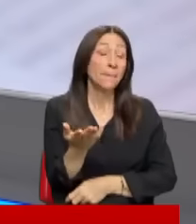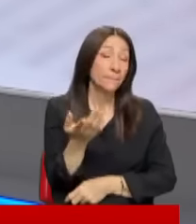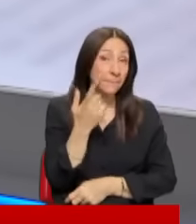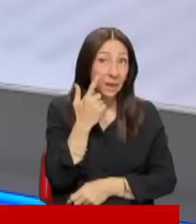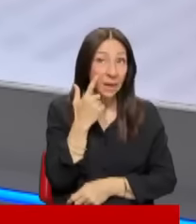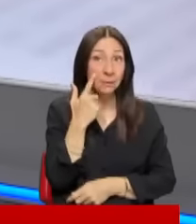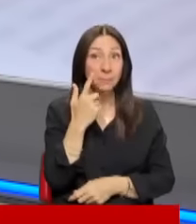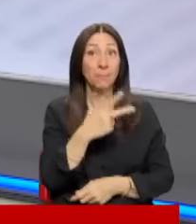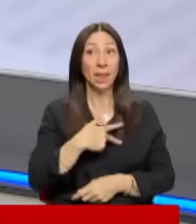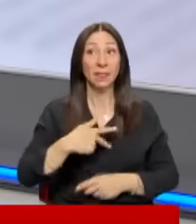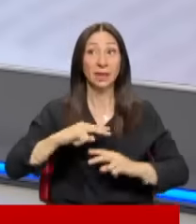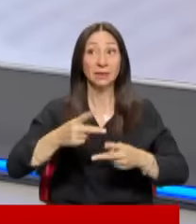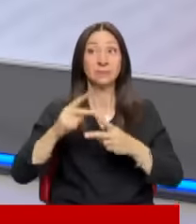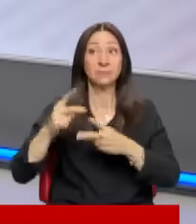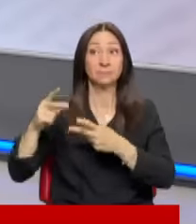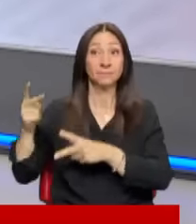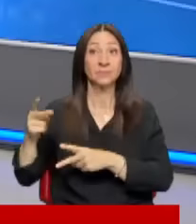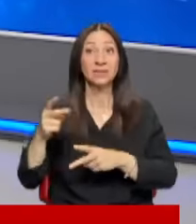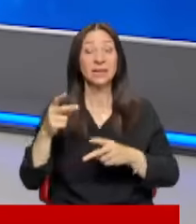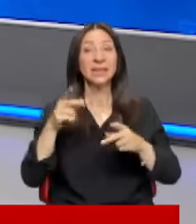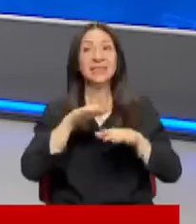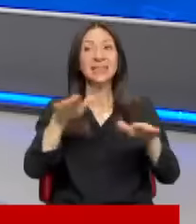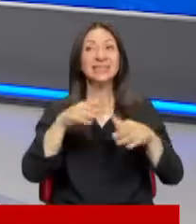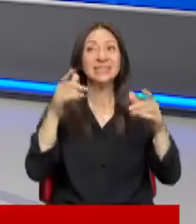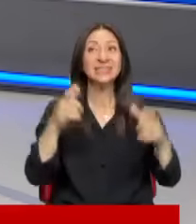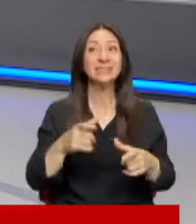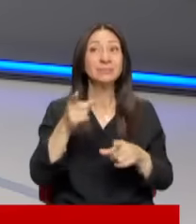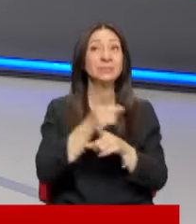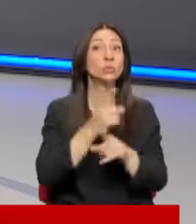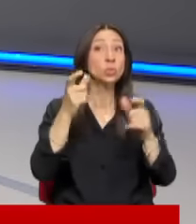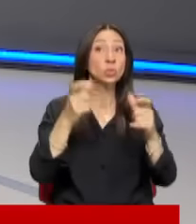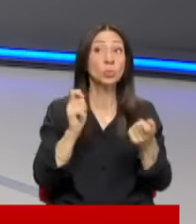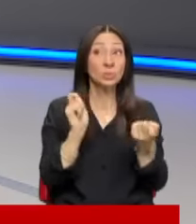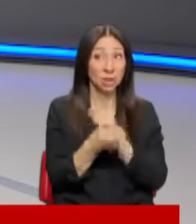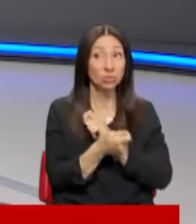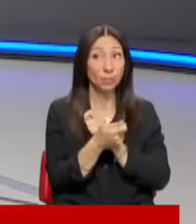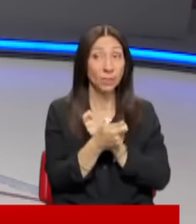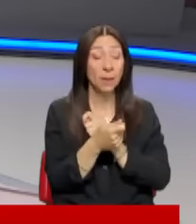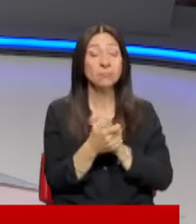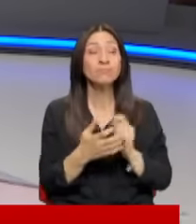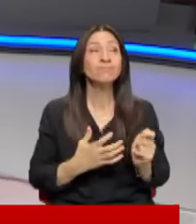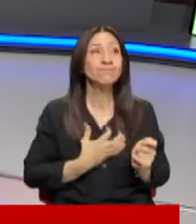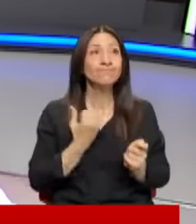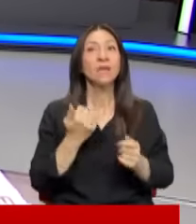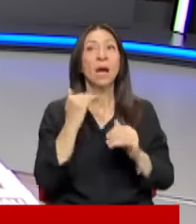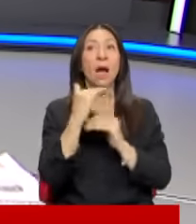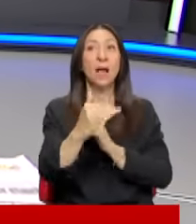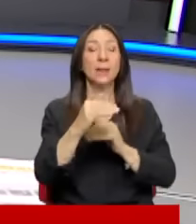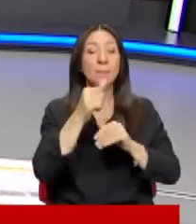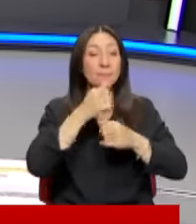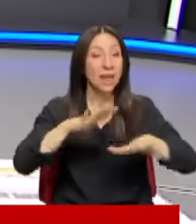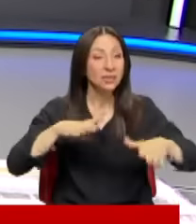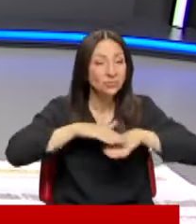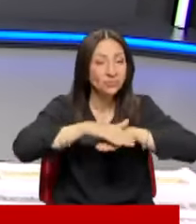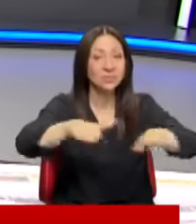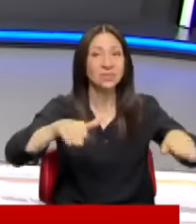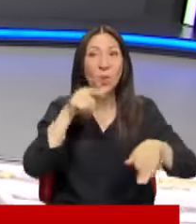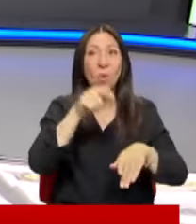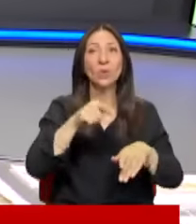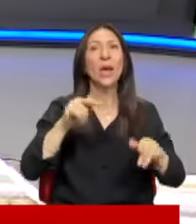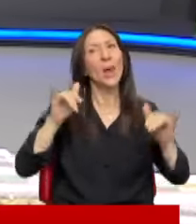el değiştiren belediyelerde, sayfiye yerlerinde, kasabalarda durum değişecek mi? Maalesef halk plajı bulup da